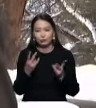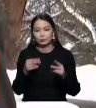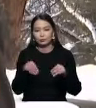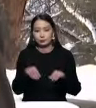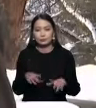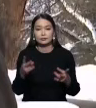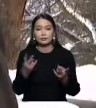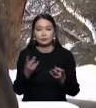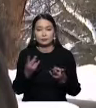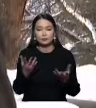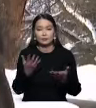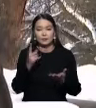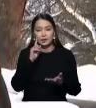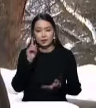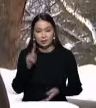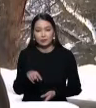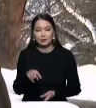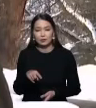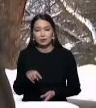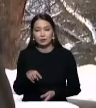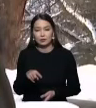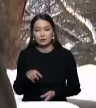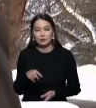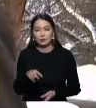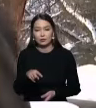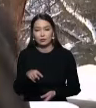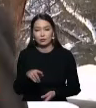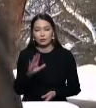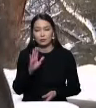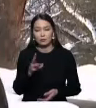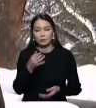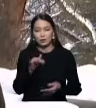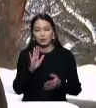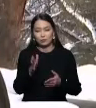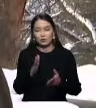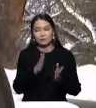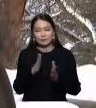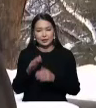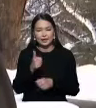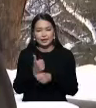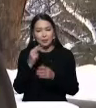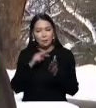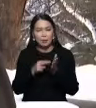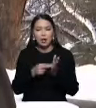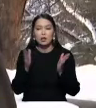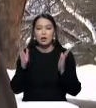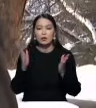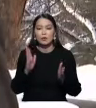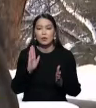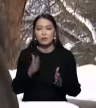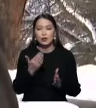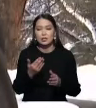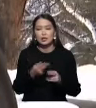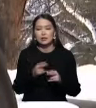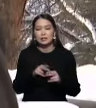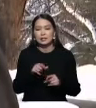как всем известно, в мае прошлого года был утвержден новый генеральный план. Основной как бы его стратегической идеей